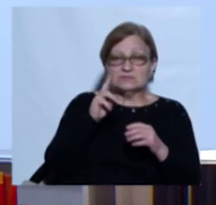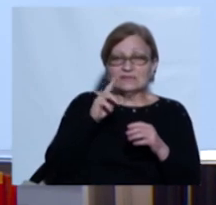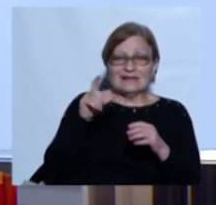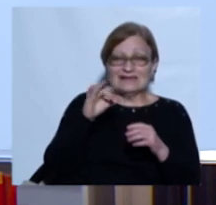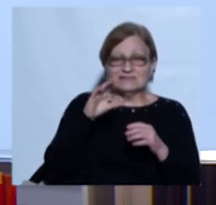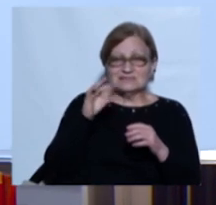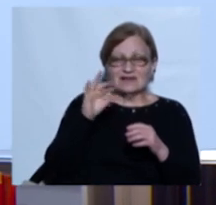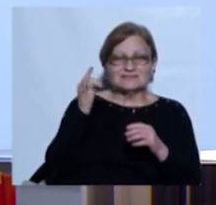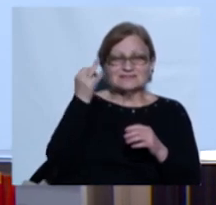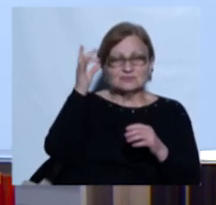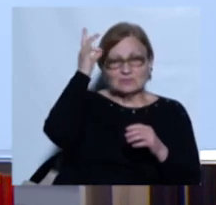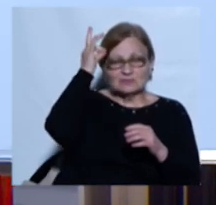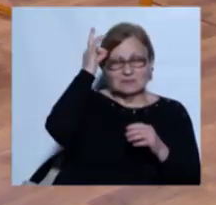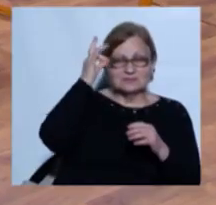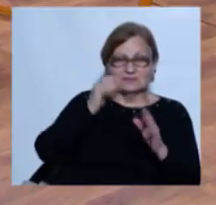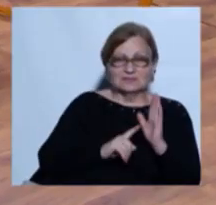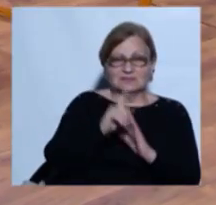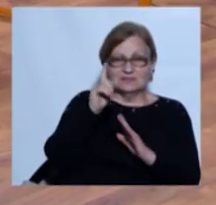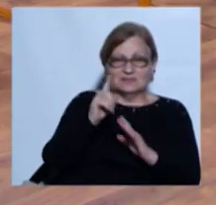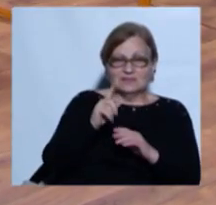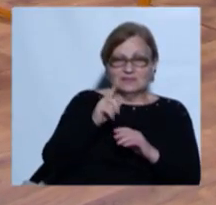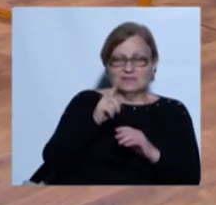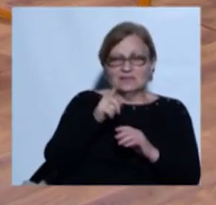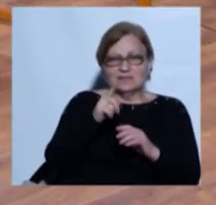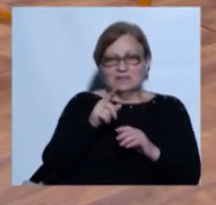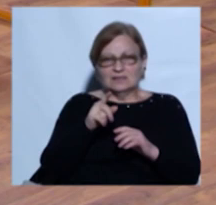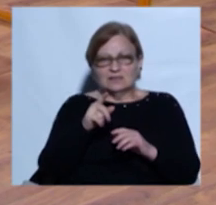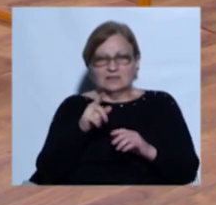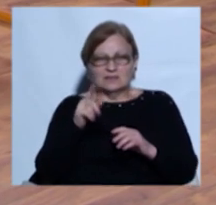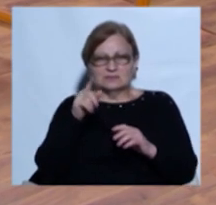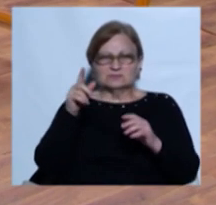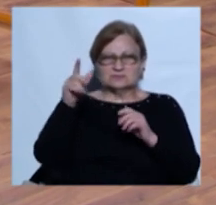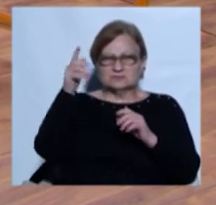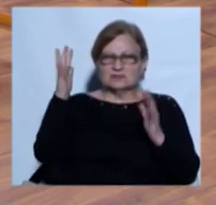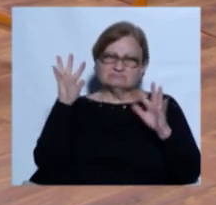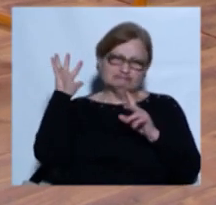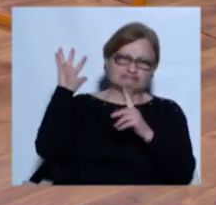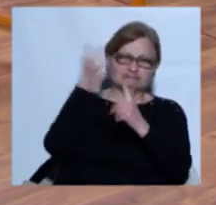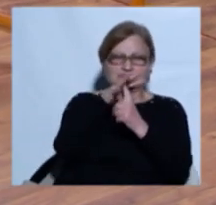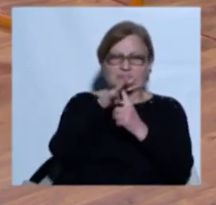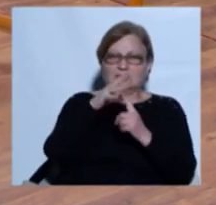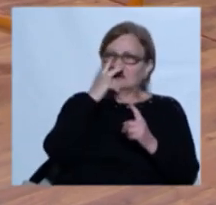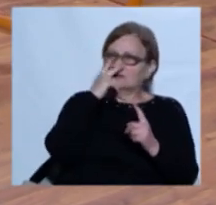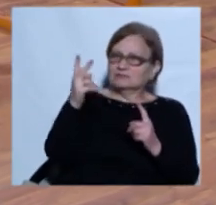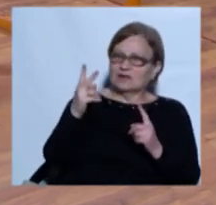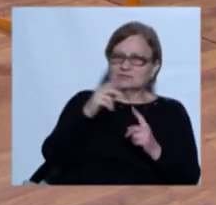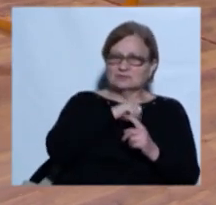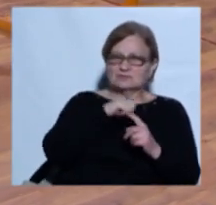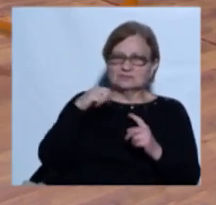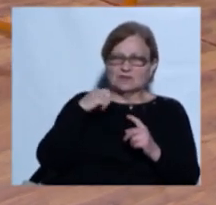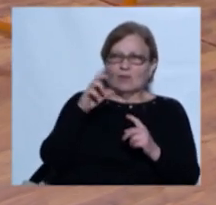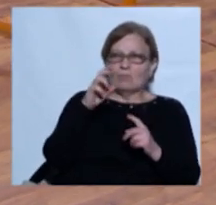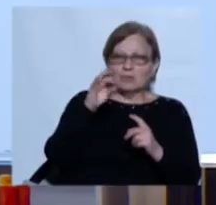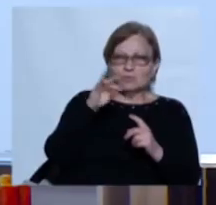ისტორიის გახსენებით იწყება, რომ გაშმაგებულ თავდამსხმელთა შორის ეს იულიუს კეისარი ხედავს მარკუს იულიუს